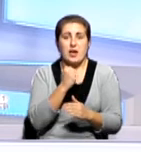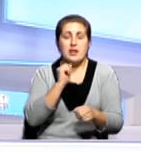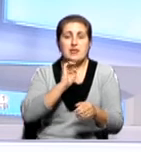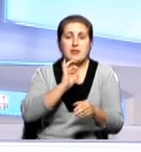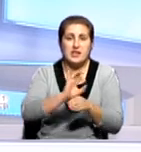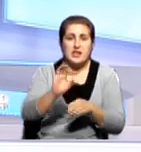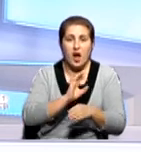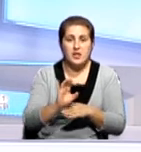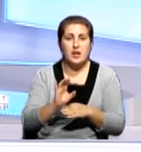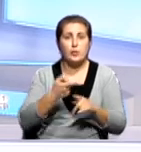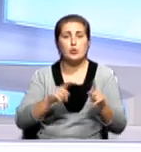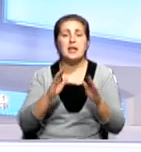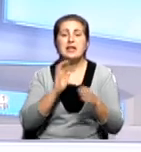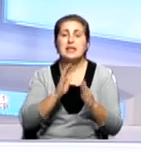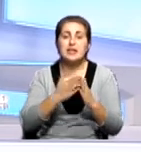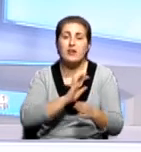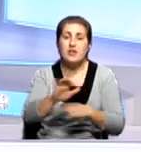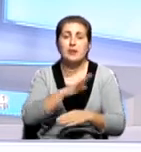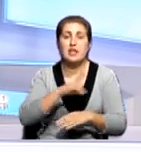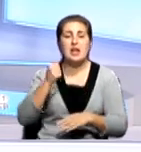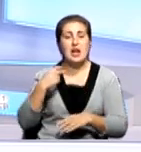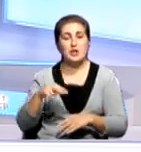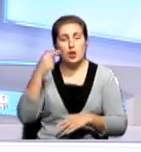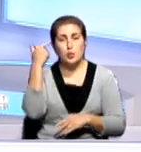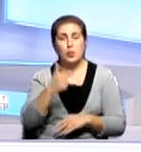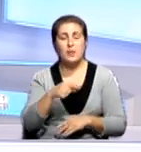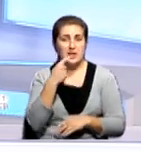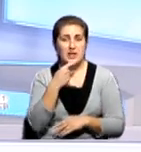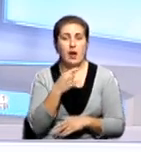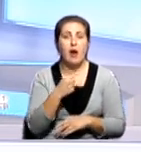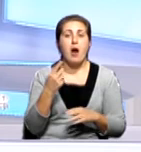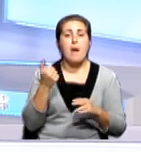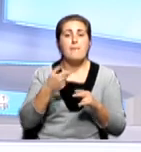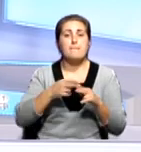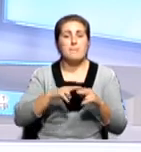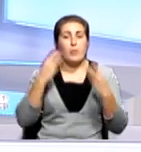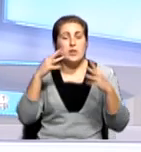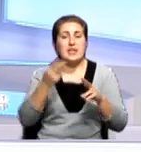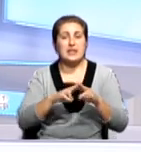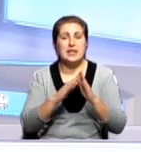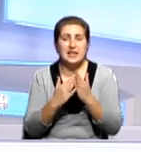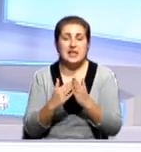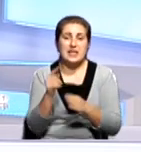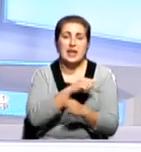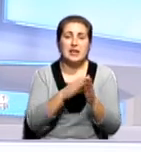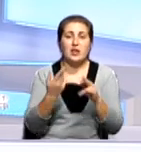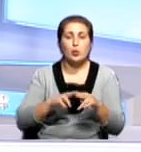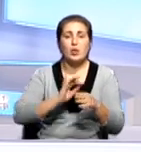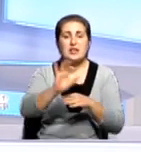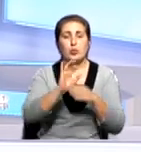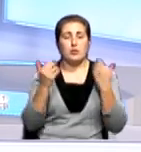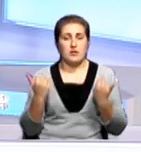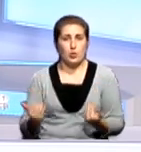может быть книги были изданы на литературном языке популяризации этих книг Ну и тех книг которые издаются